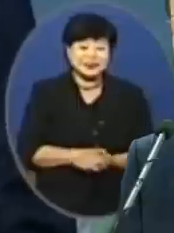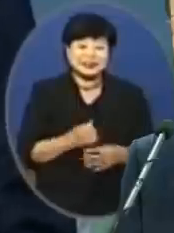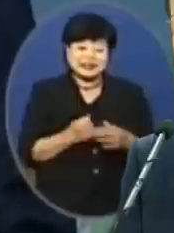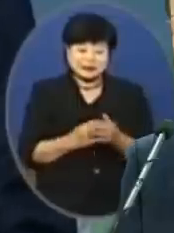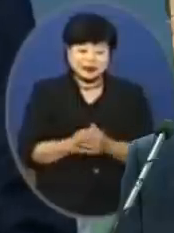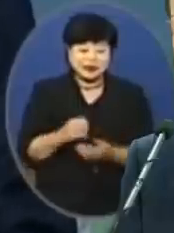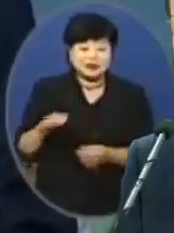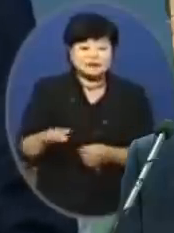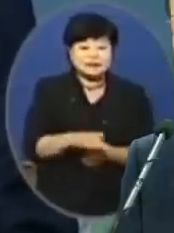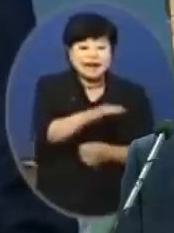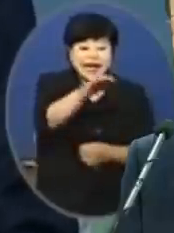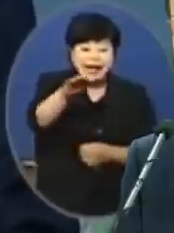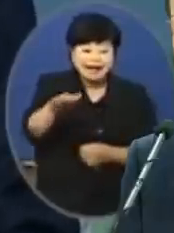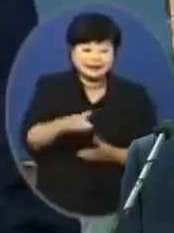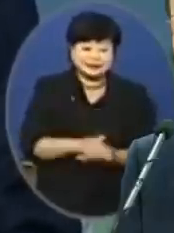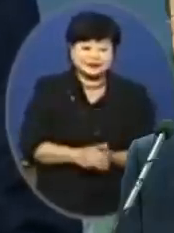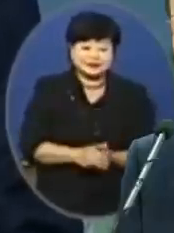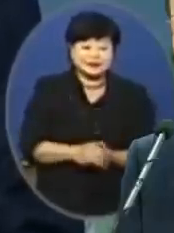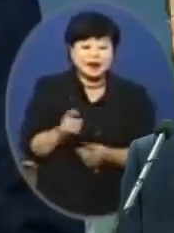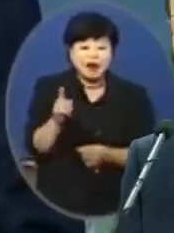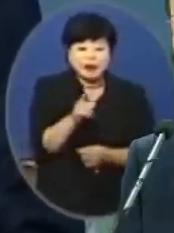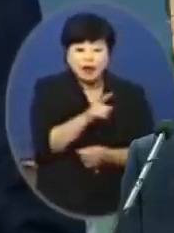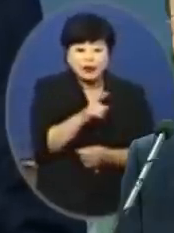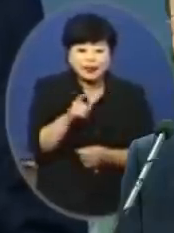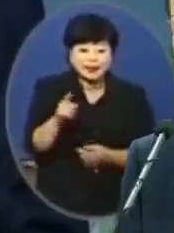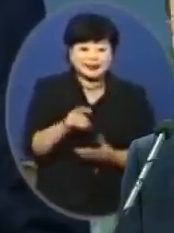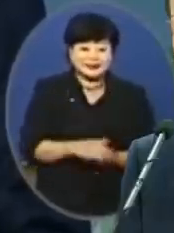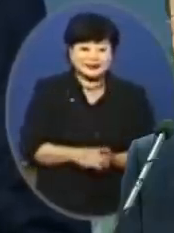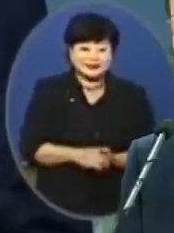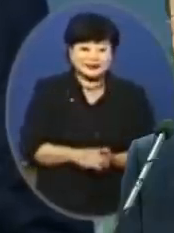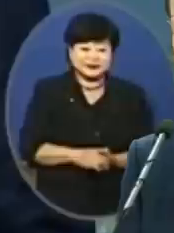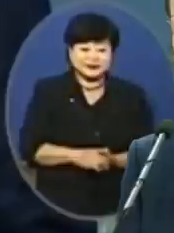그러므로 우리가 어떠한